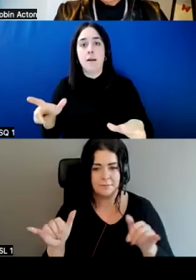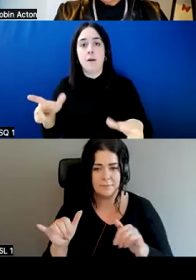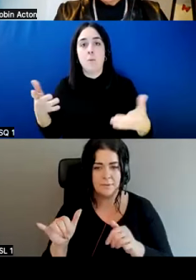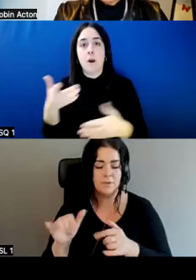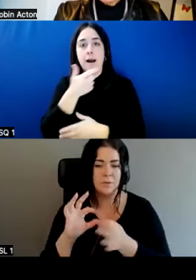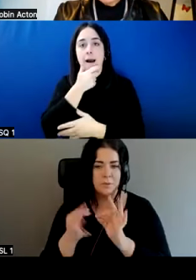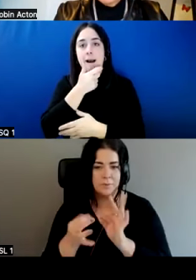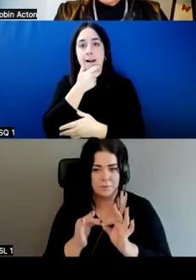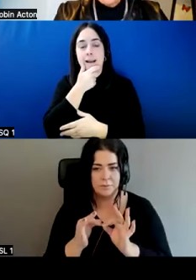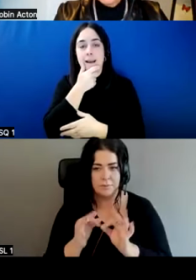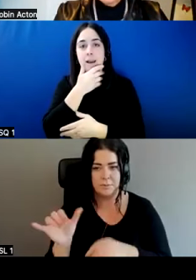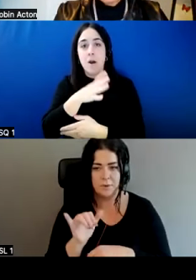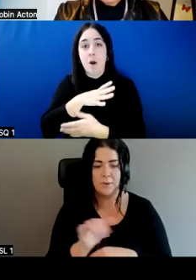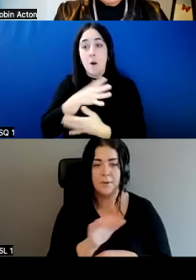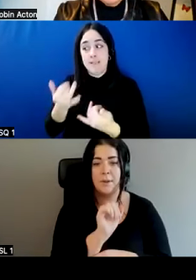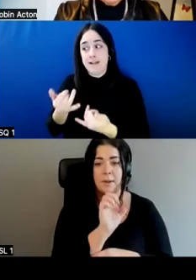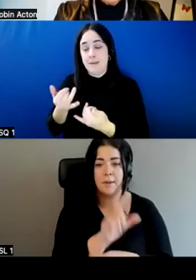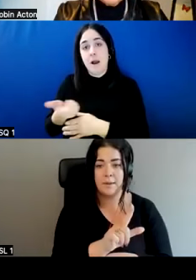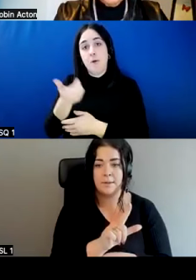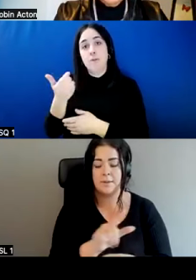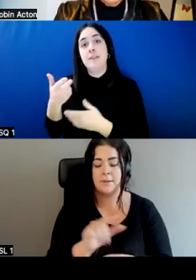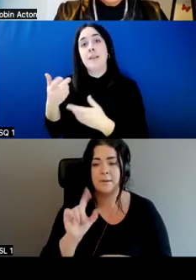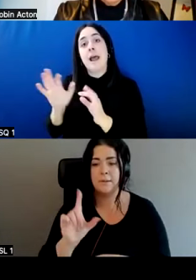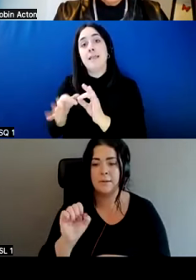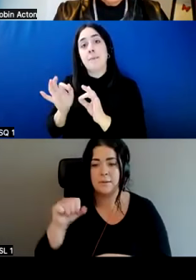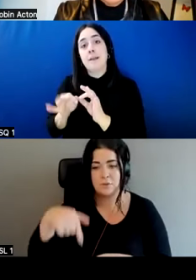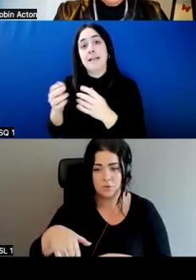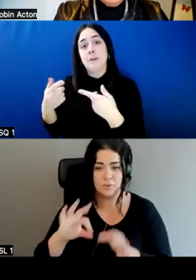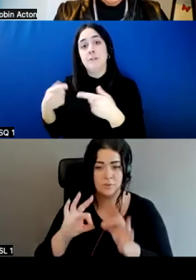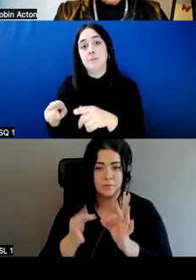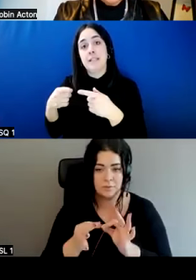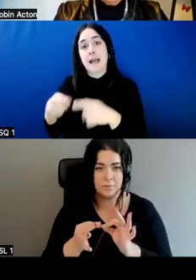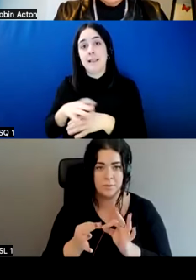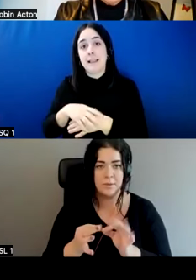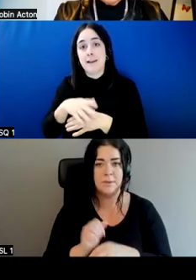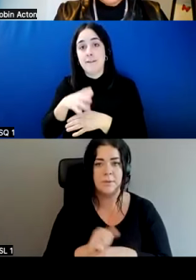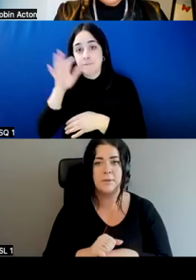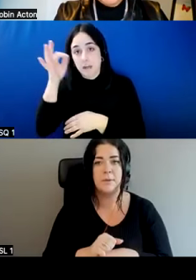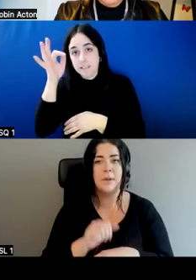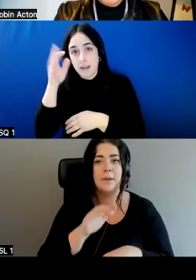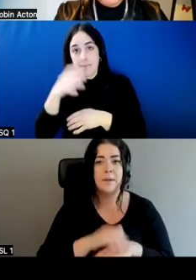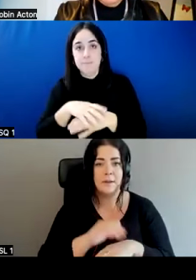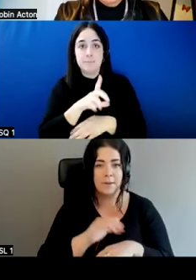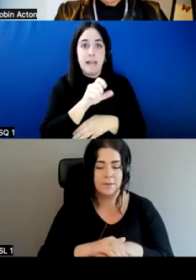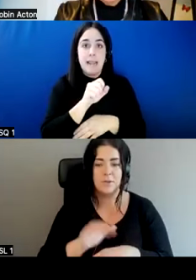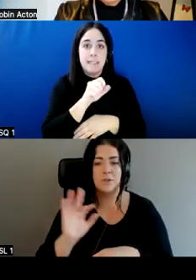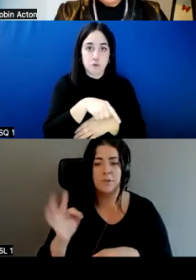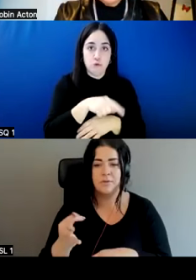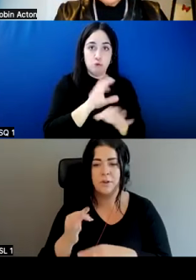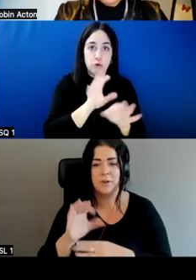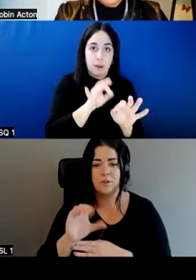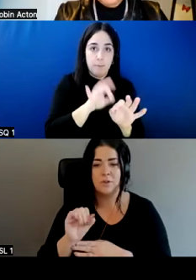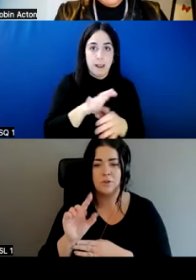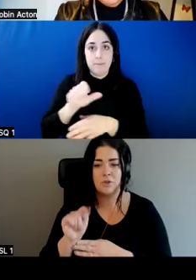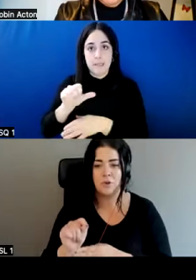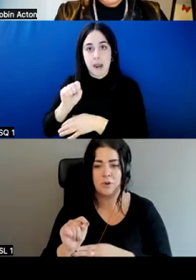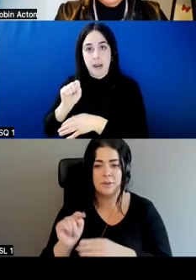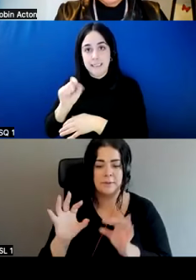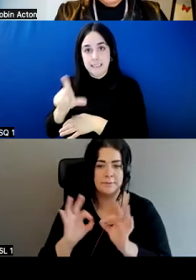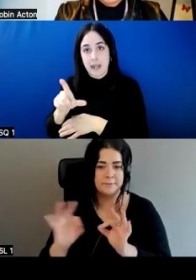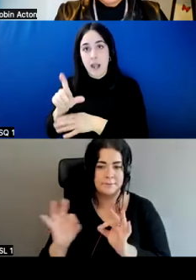L'interprétation simultanée en français, l'ASL, la LSQ et le sous-titrage carte en anglais et en